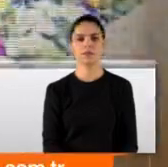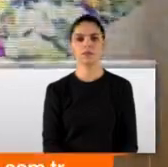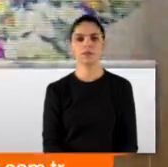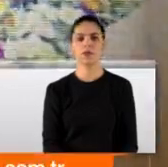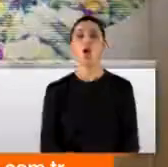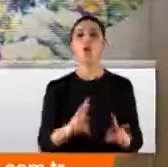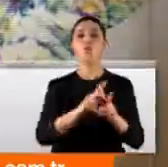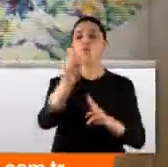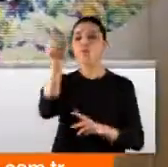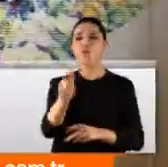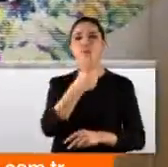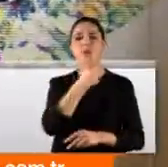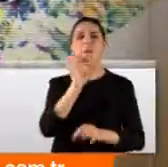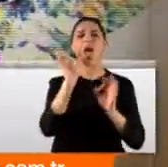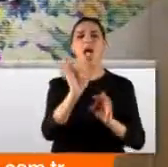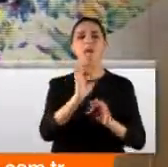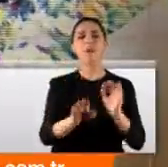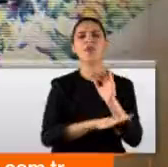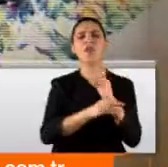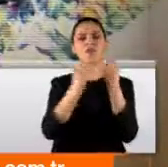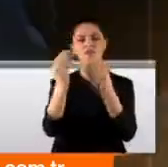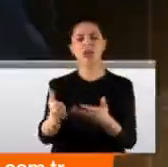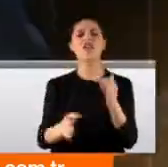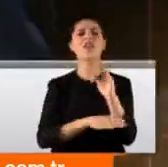Müslüm Baba'yı her zaman yaşatacağız, yaşatmaya da